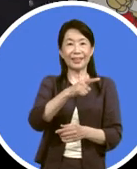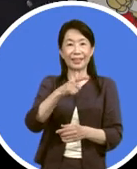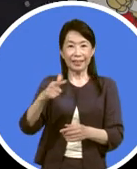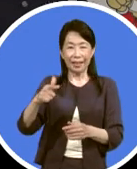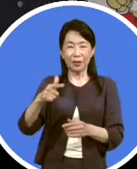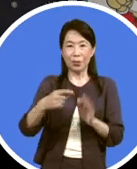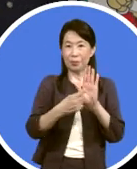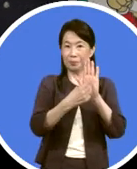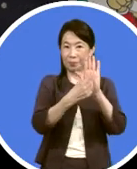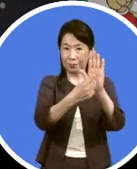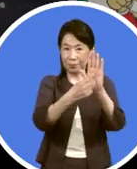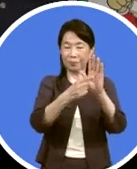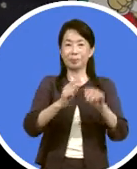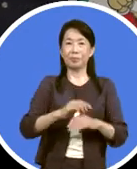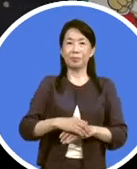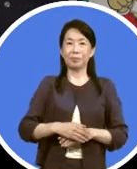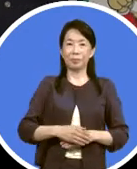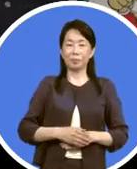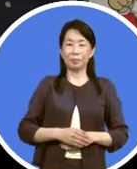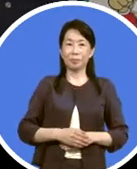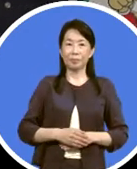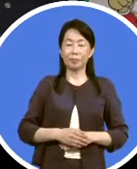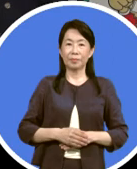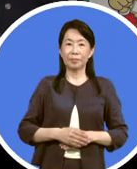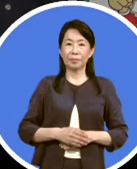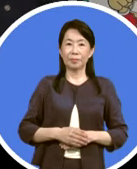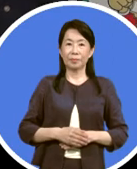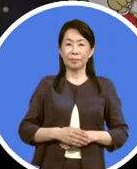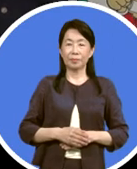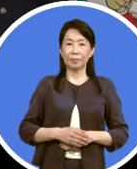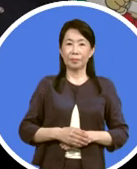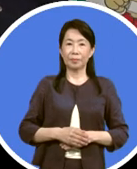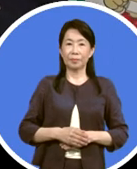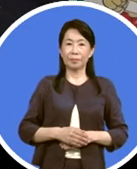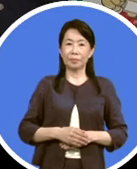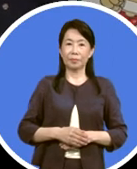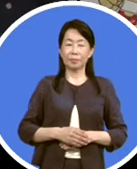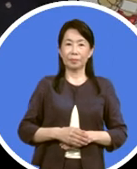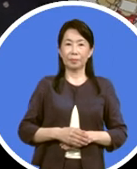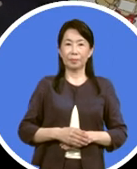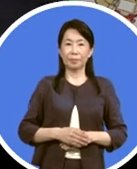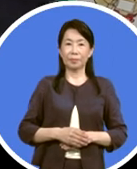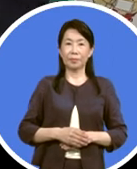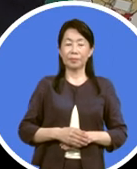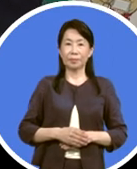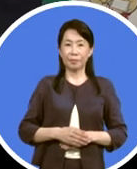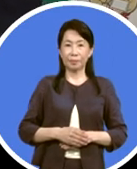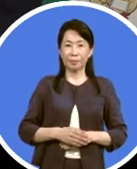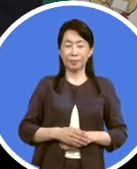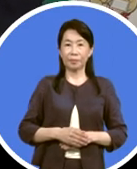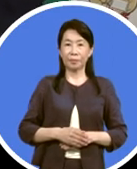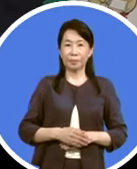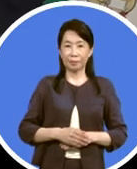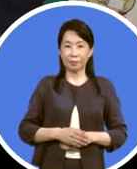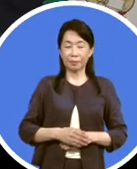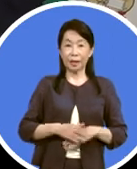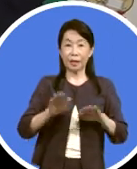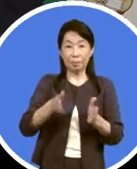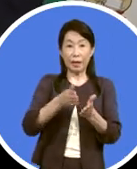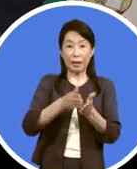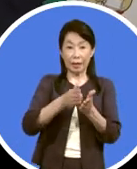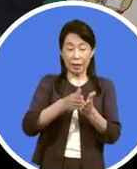に申し上げてまいりますちょっと戻っていただいていこういうことを